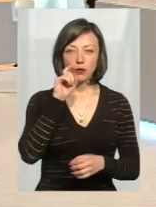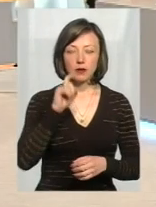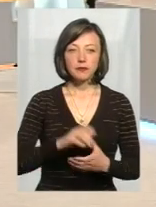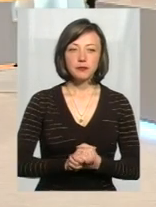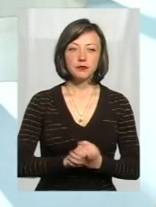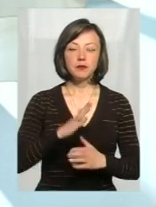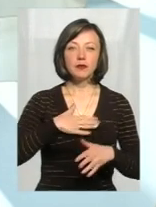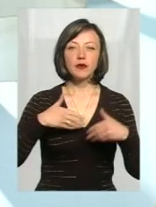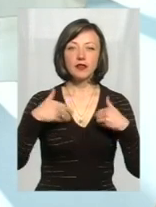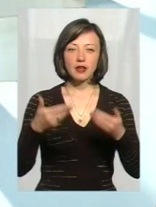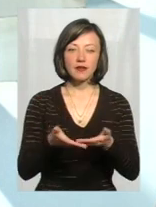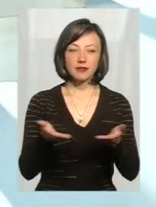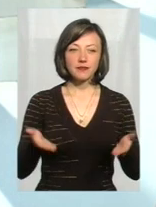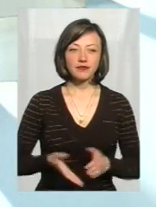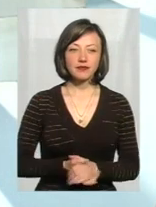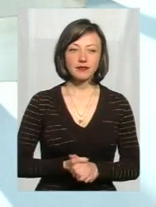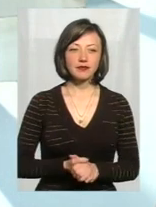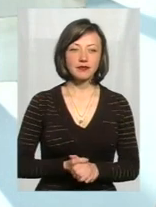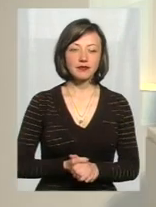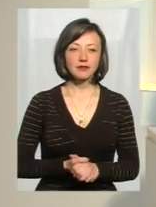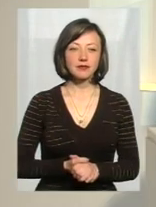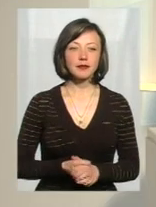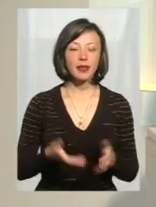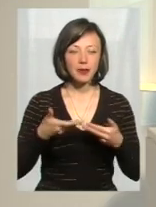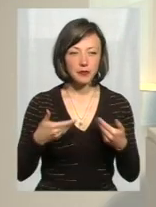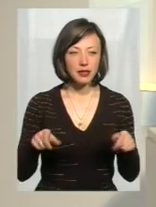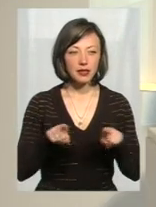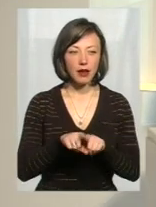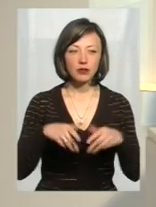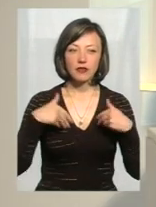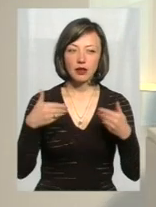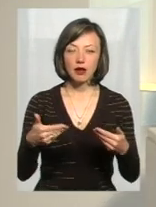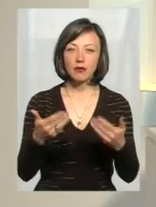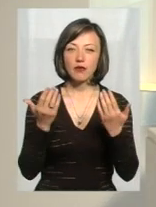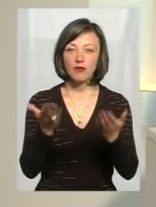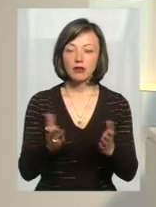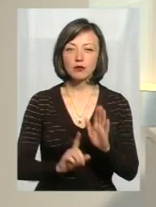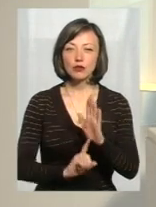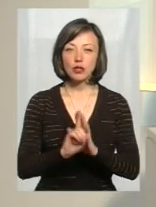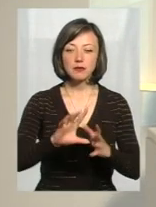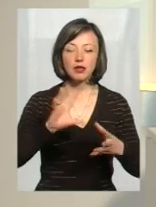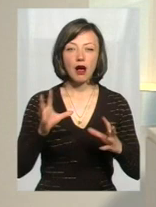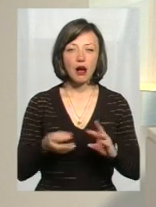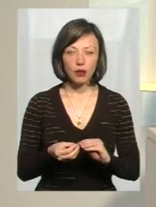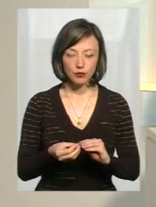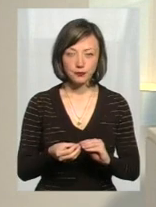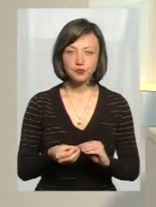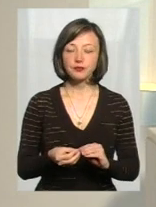нашим шановним глядачам. Вітаю вас. Ми також раді вас вітати. І давайте почнемо із загального. Все ж